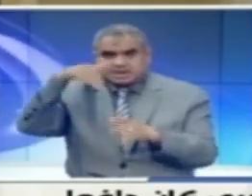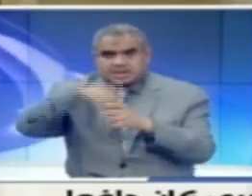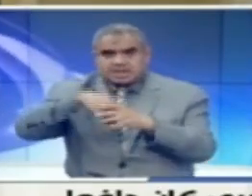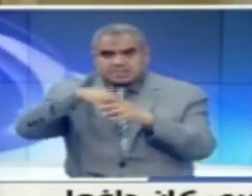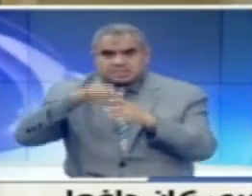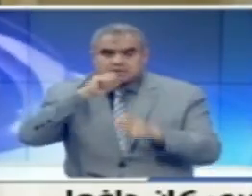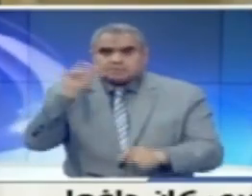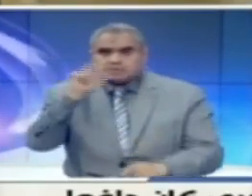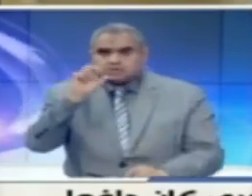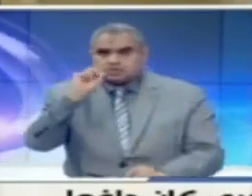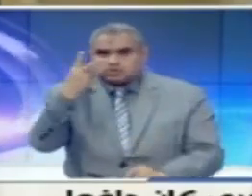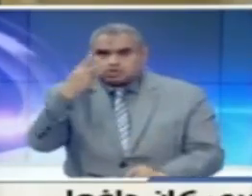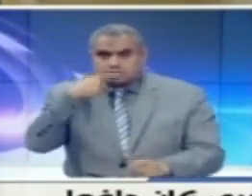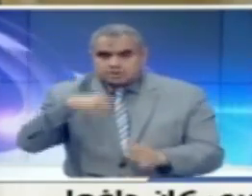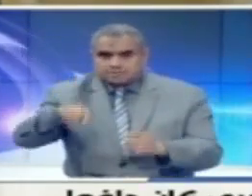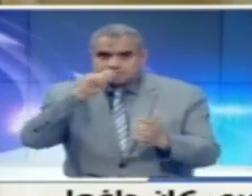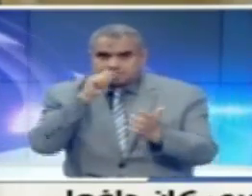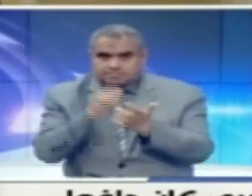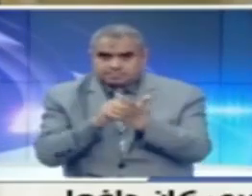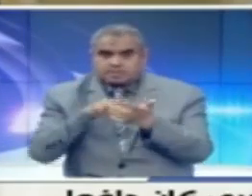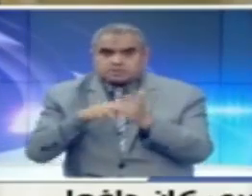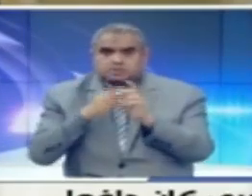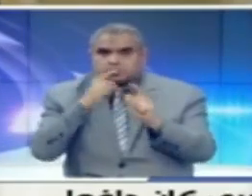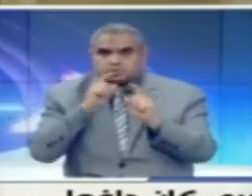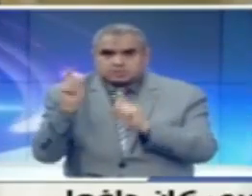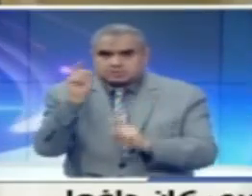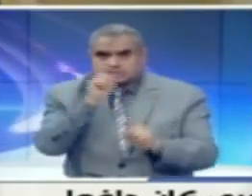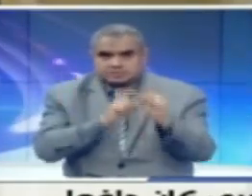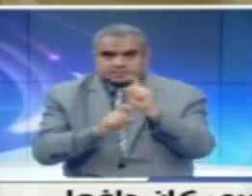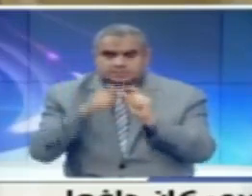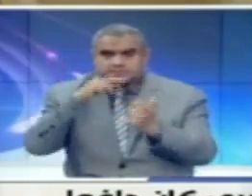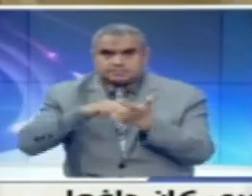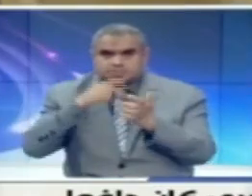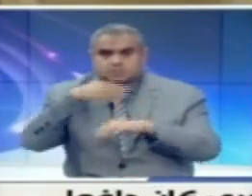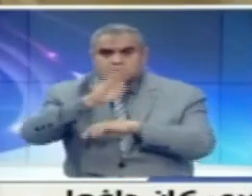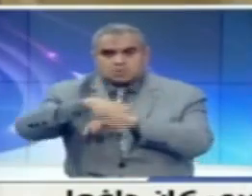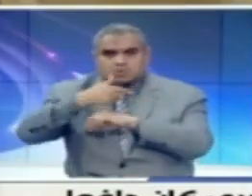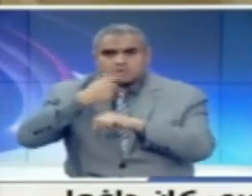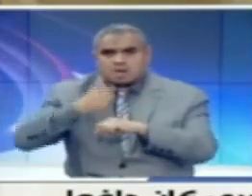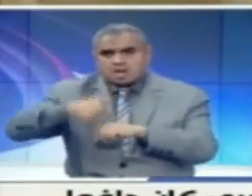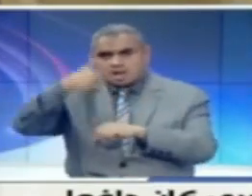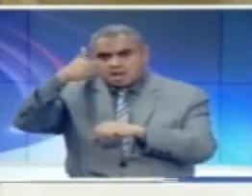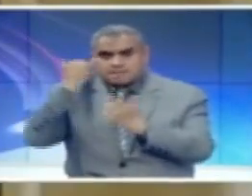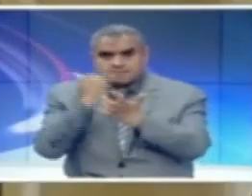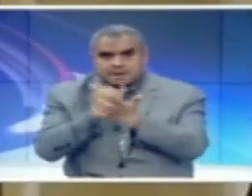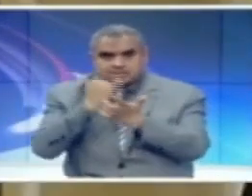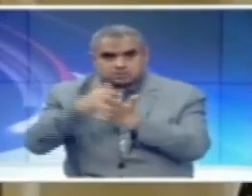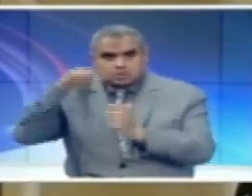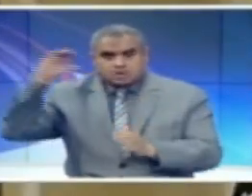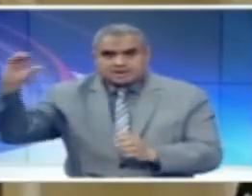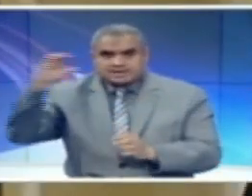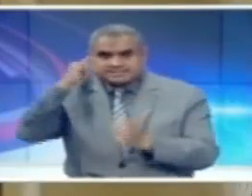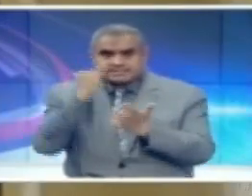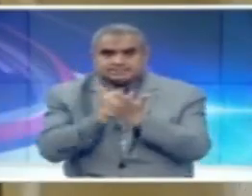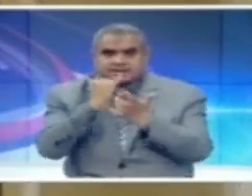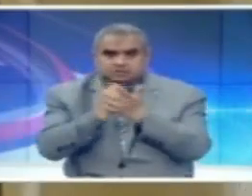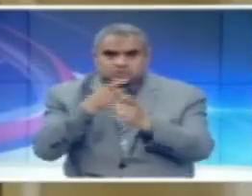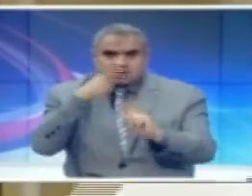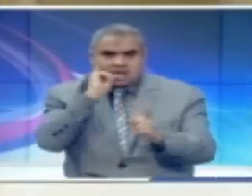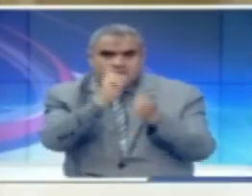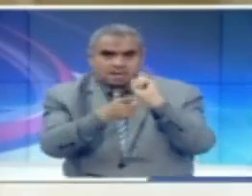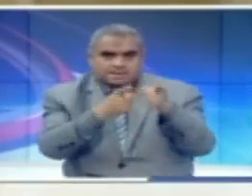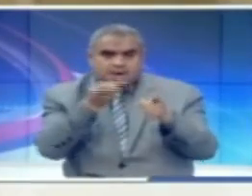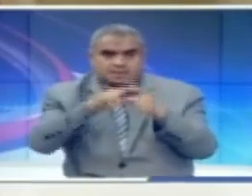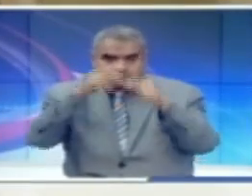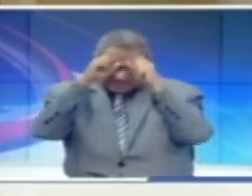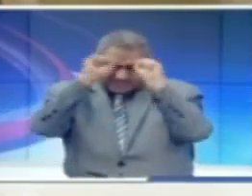إجراء الانتخابات في ديسمبر المقبل ما كان ستتم دون الخطوط الحمراء التي أعلنها الرئيس السيسي.